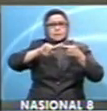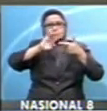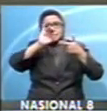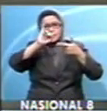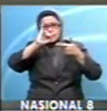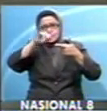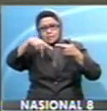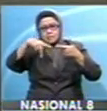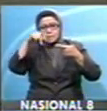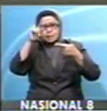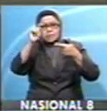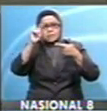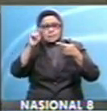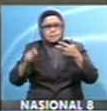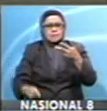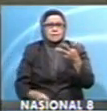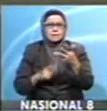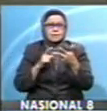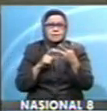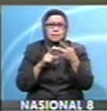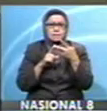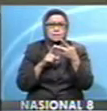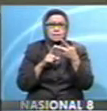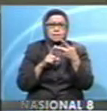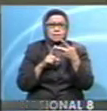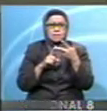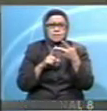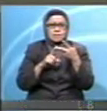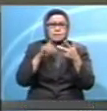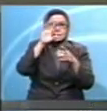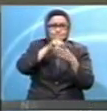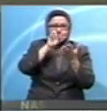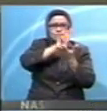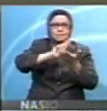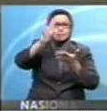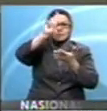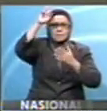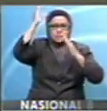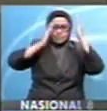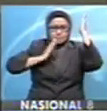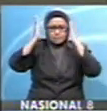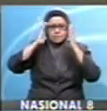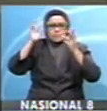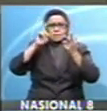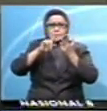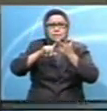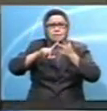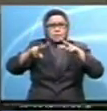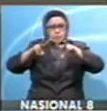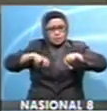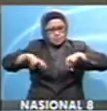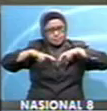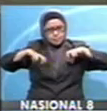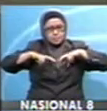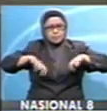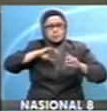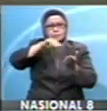IPT termasuk universiti-universiti di Malaysia research center dan juga